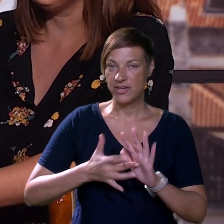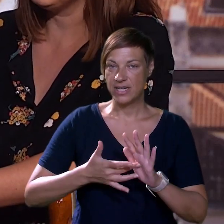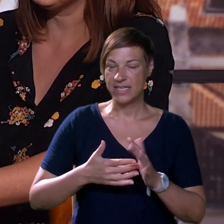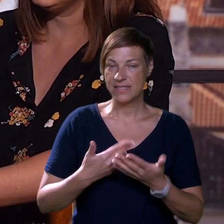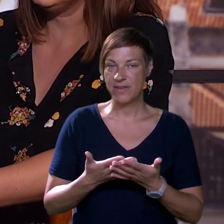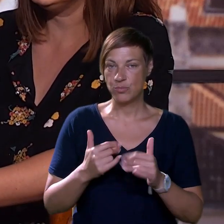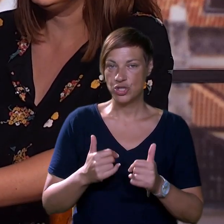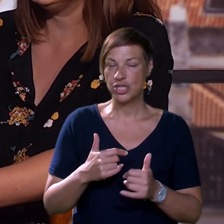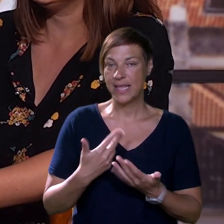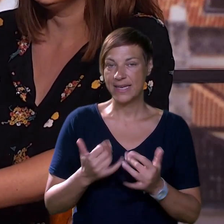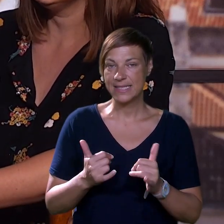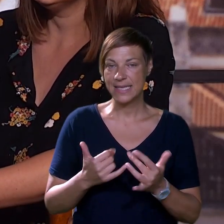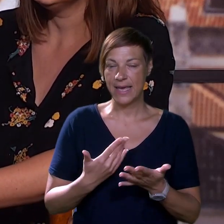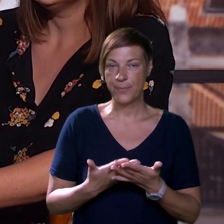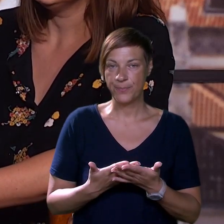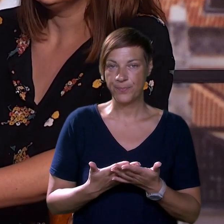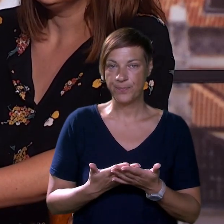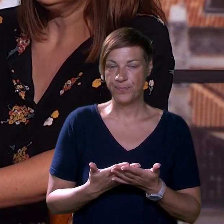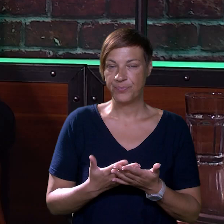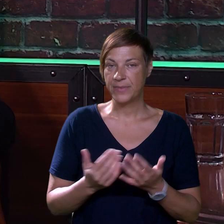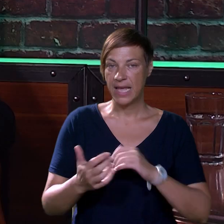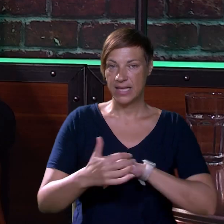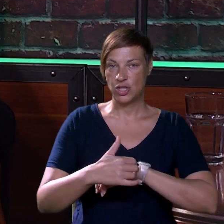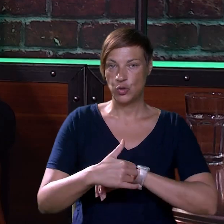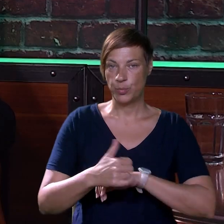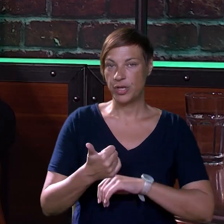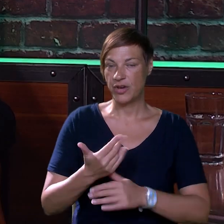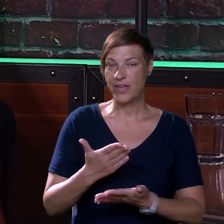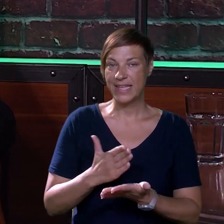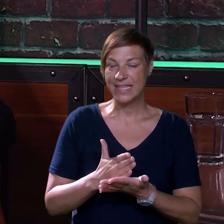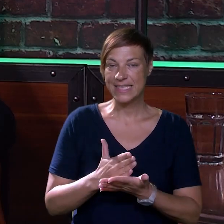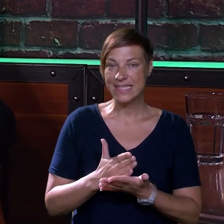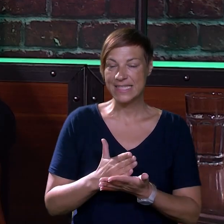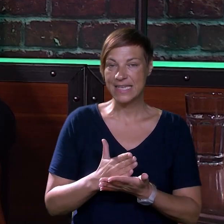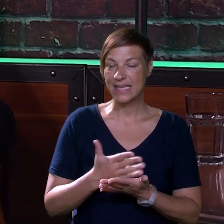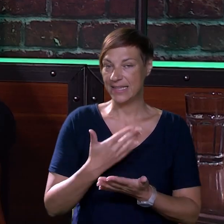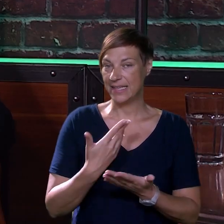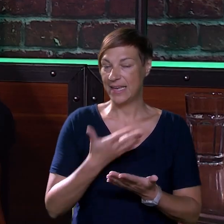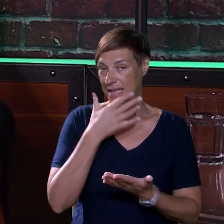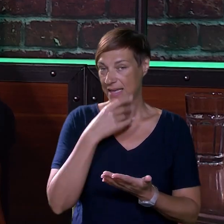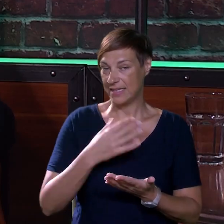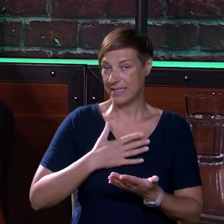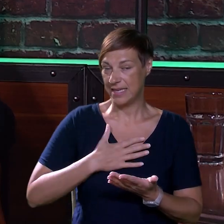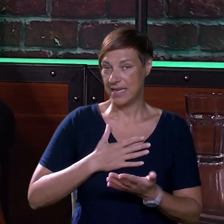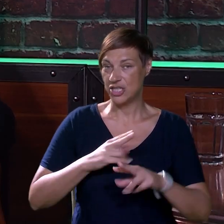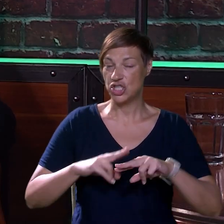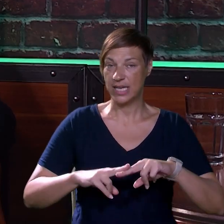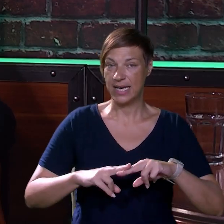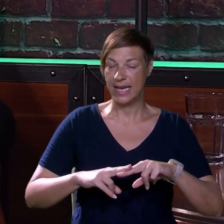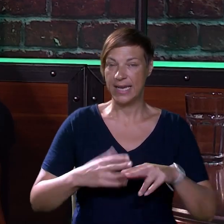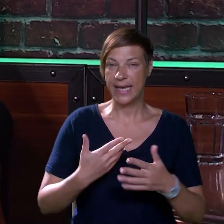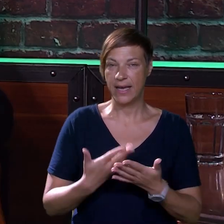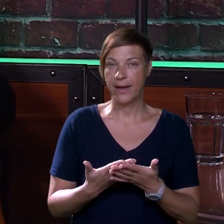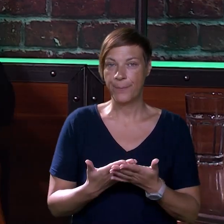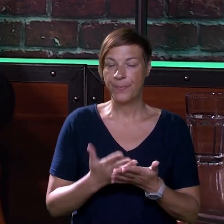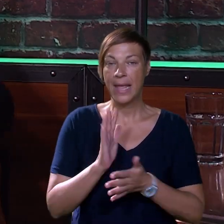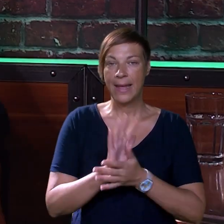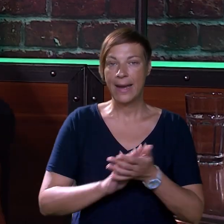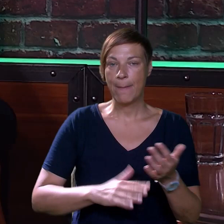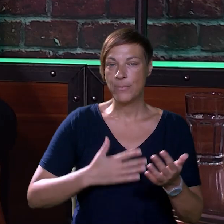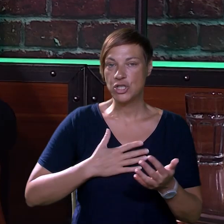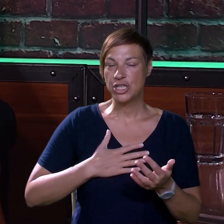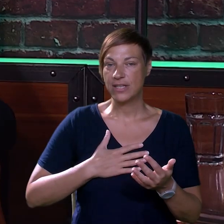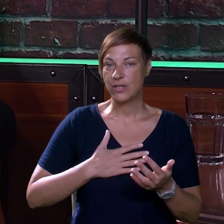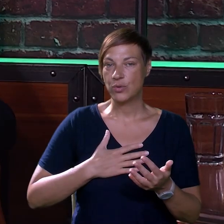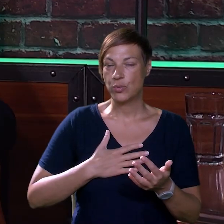svemu ovome što danas jest. Pa evo, Dubrovnik je kao jedna sredina atraktivna i za naše kolege s klinika. Pa mogu reći da na početku